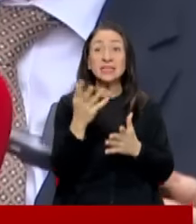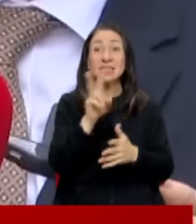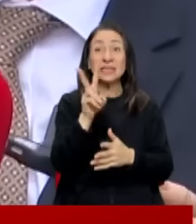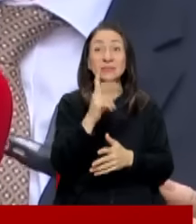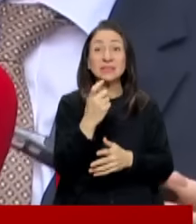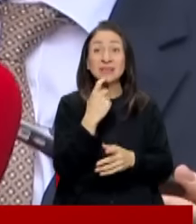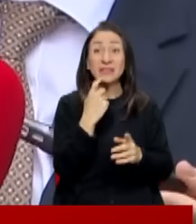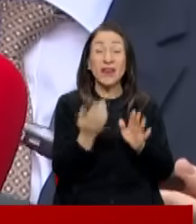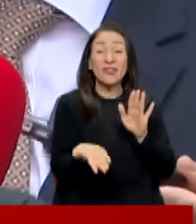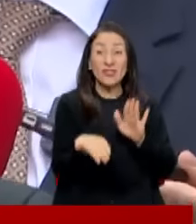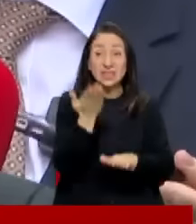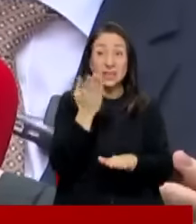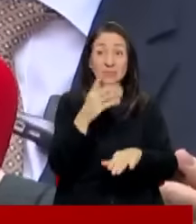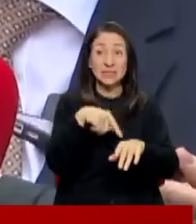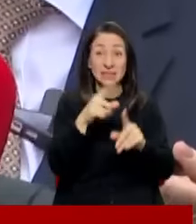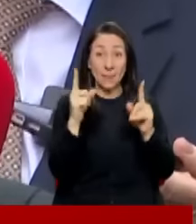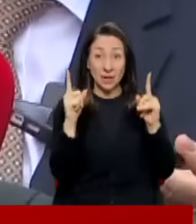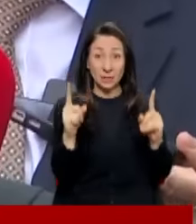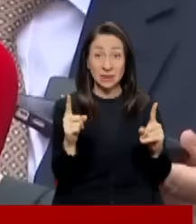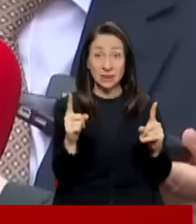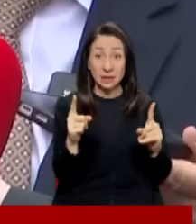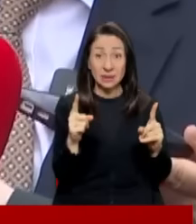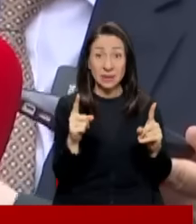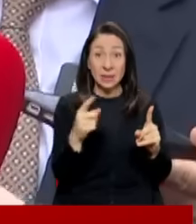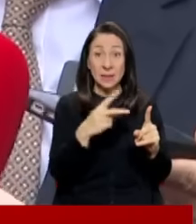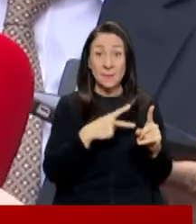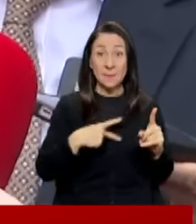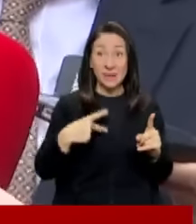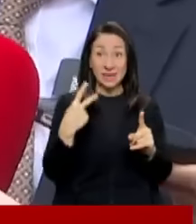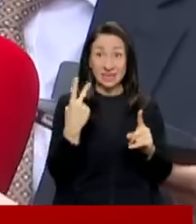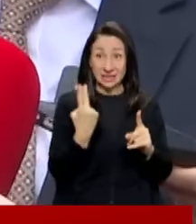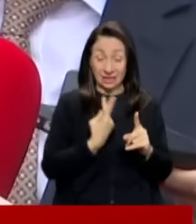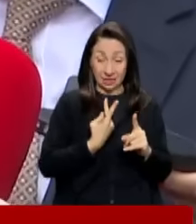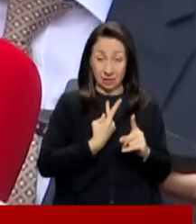20 seneden daha fazla bir zaman diliminde belediyeden